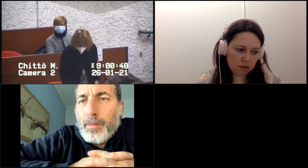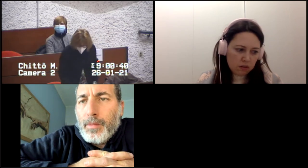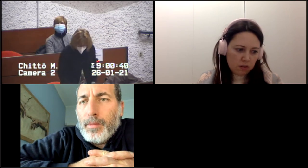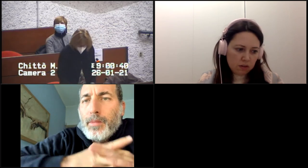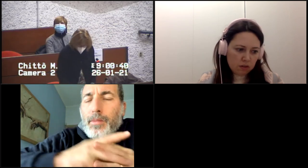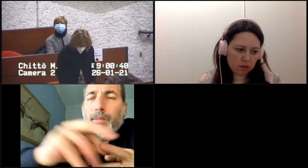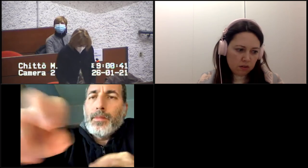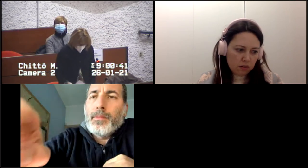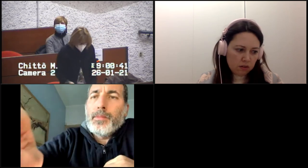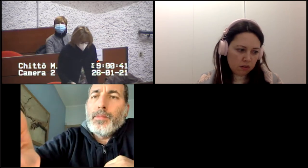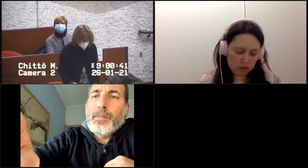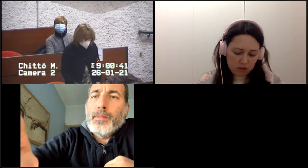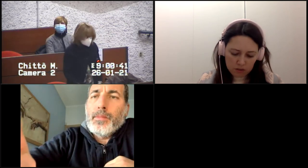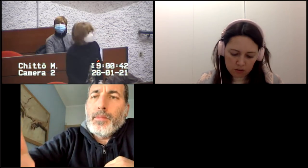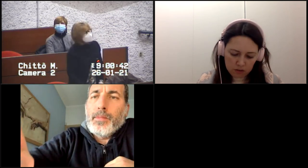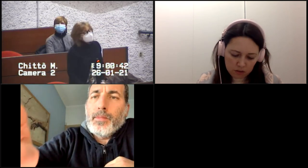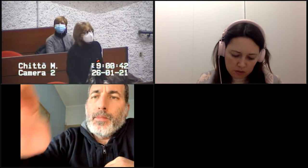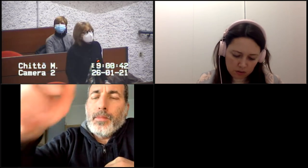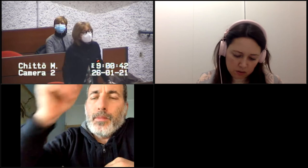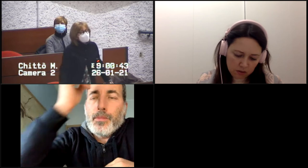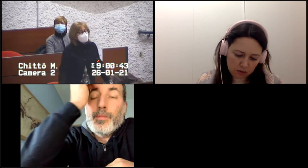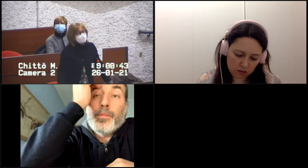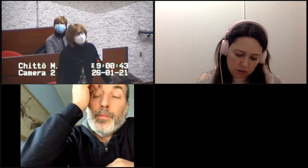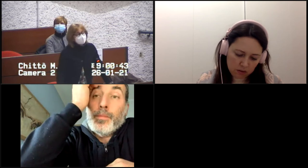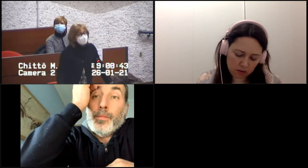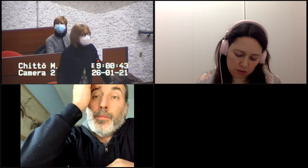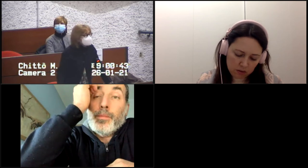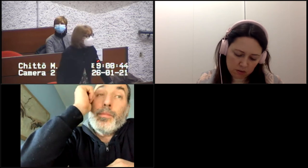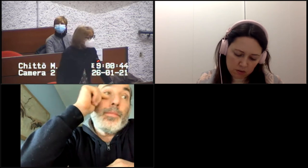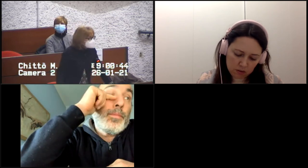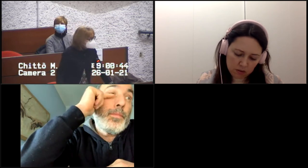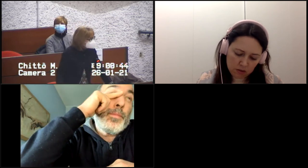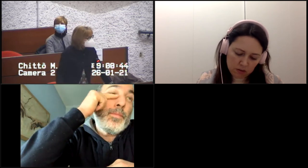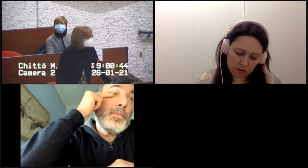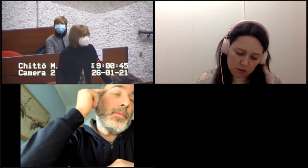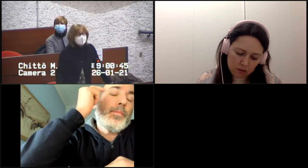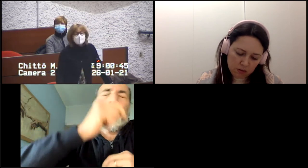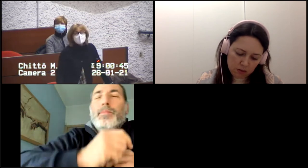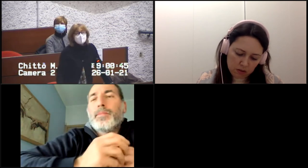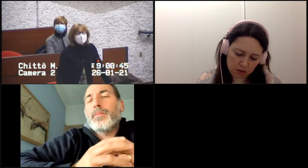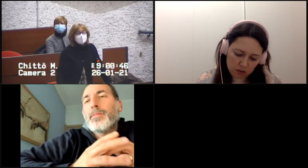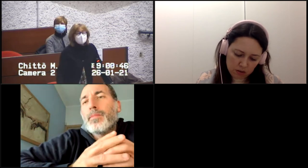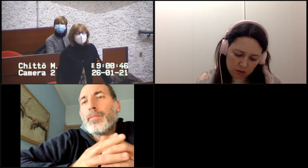assolutamente d'accordo, siamo assolutamente contrari a una regione che dall'alto impone questa,